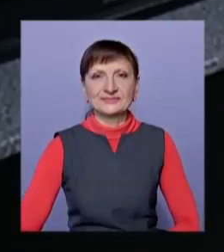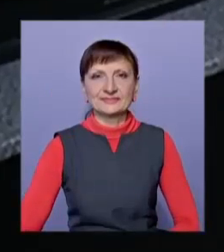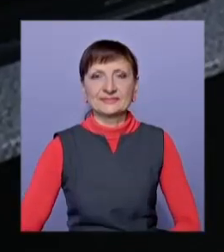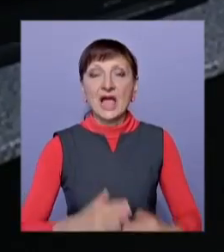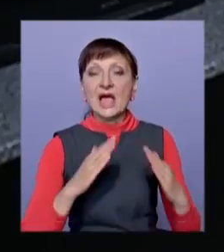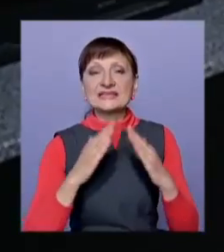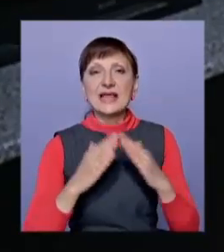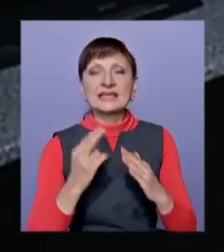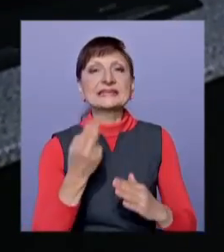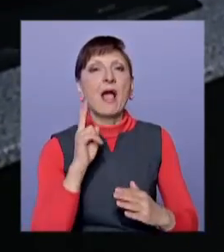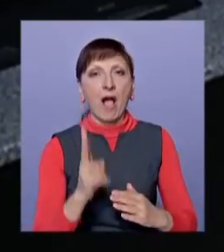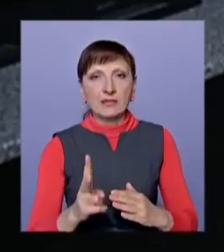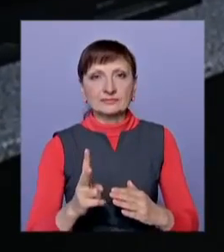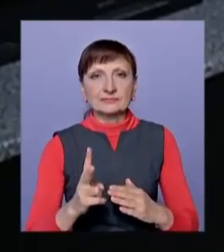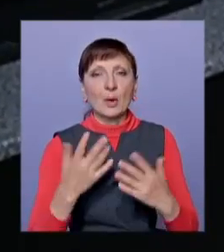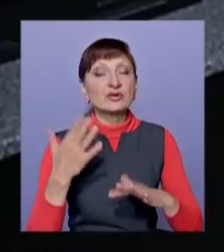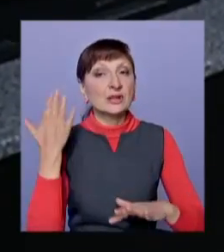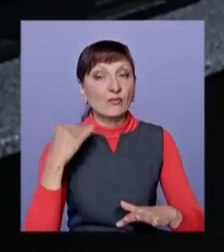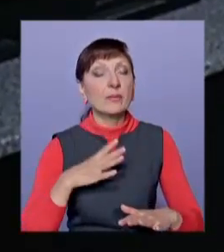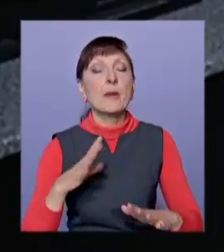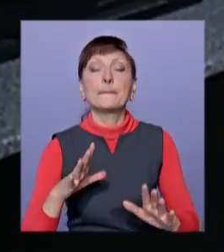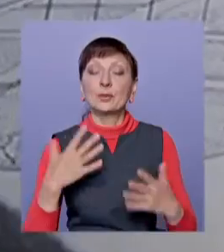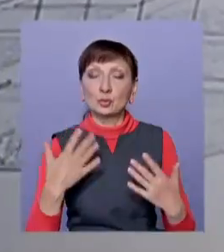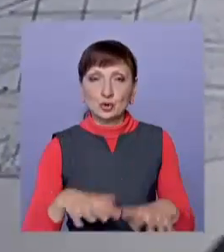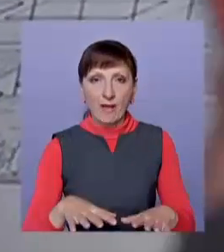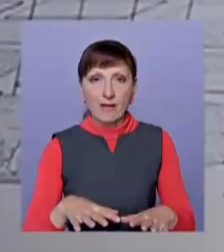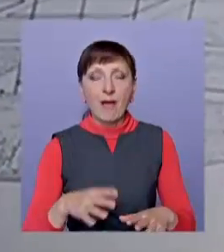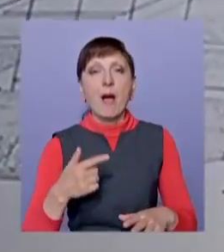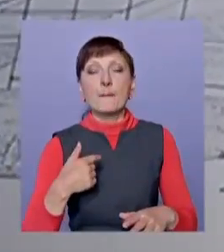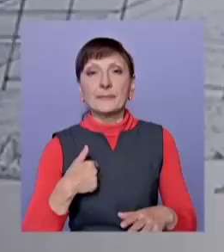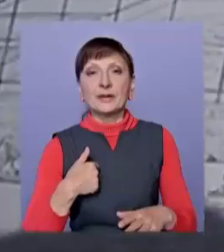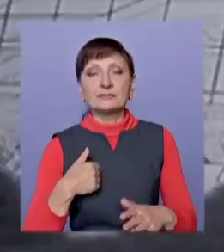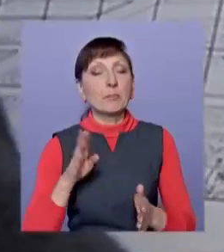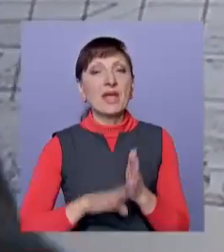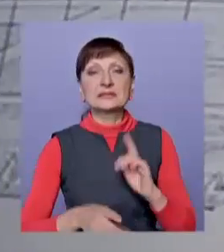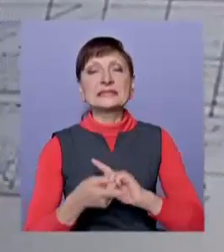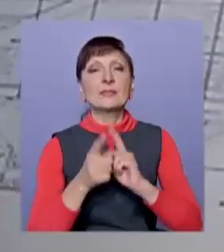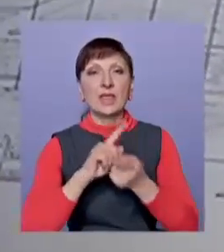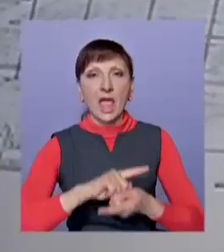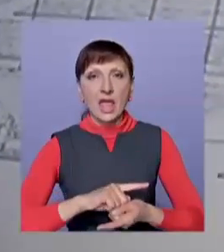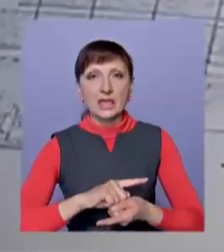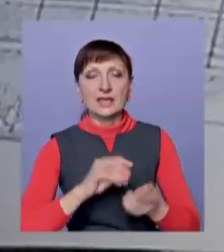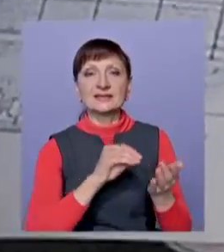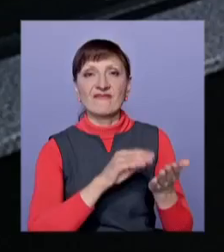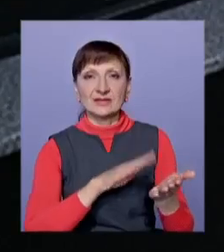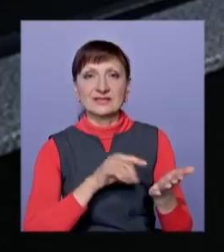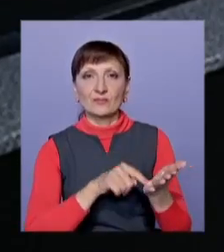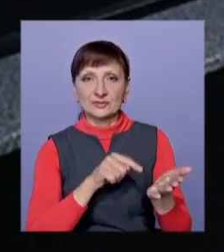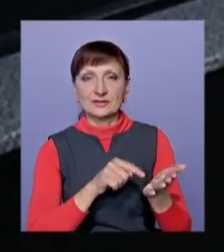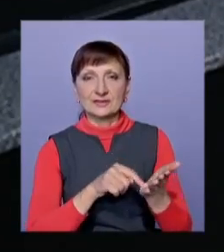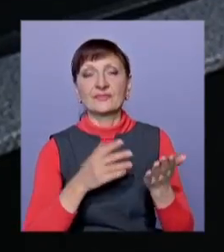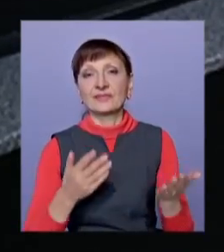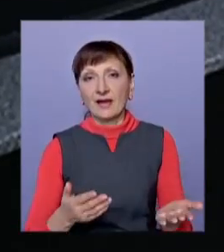Здание ЦК уже к тому времени было, поэтому мы практически без изменения его, как вы зафиксировали, на этой панораме